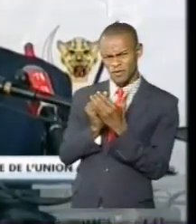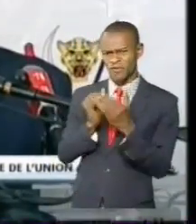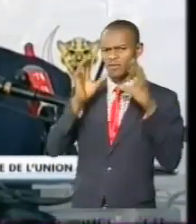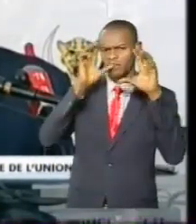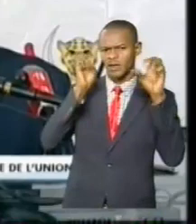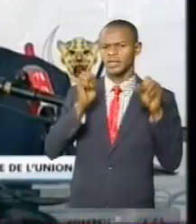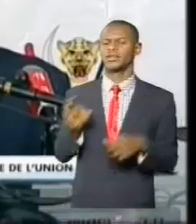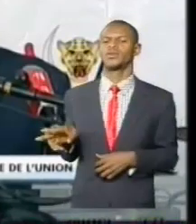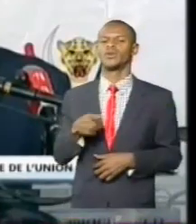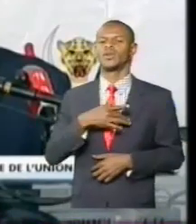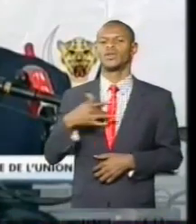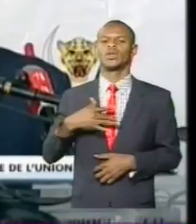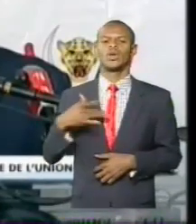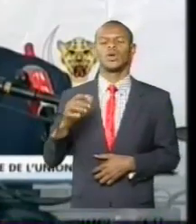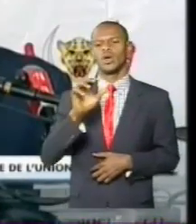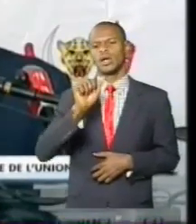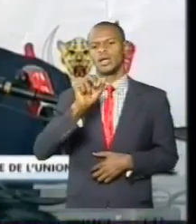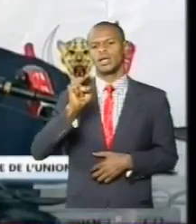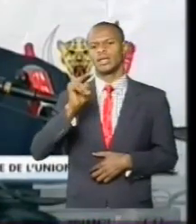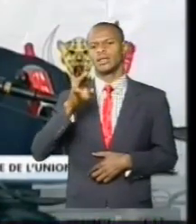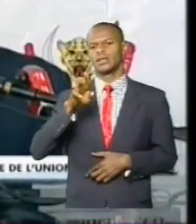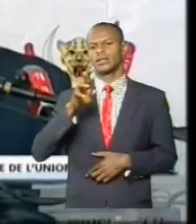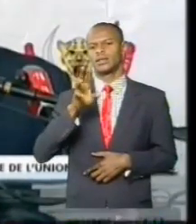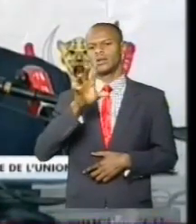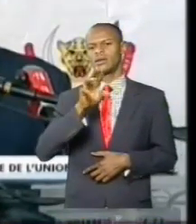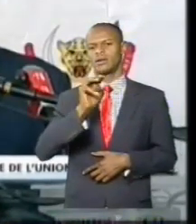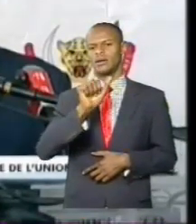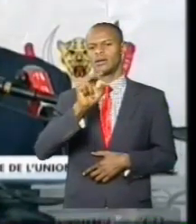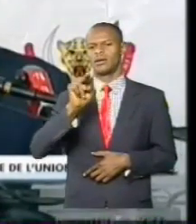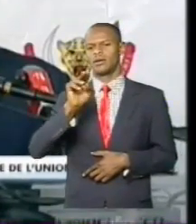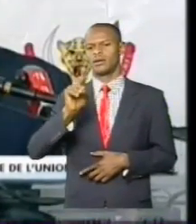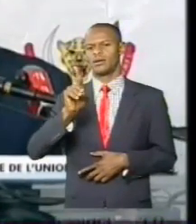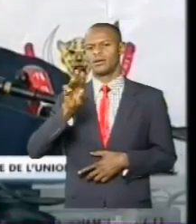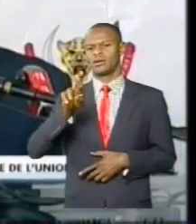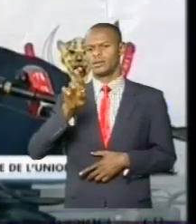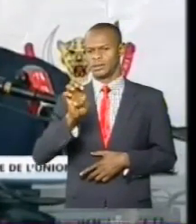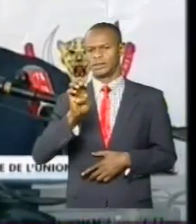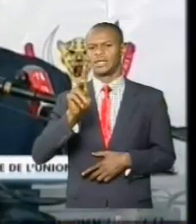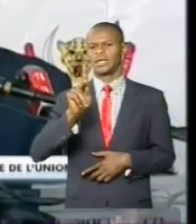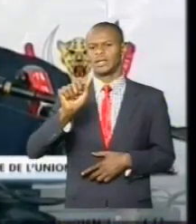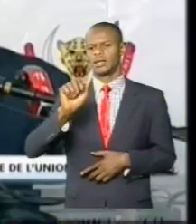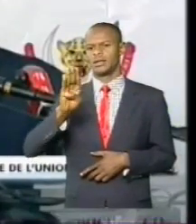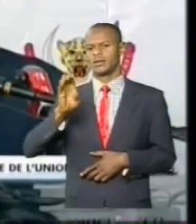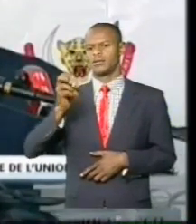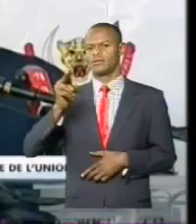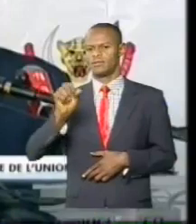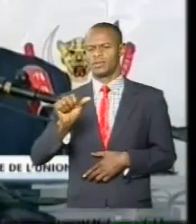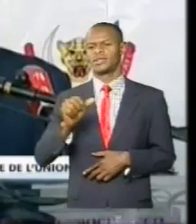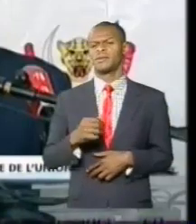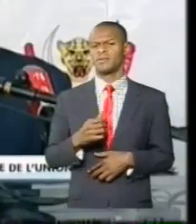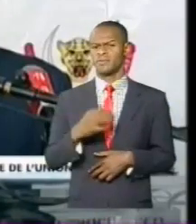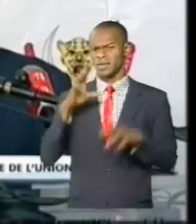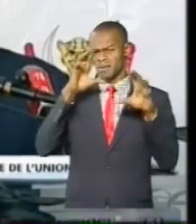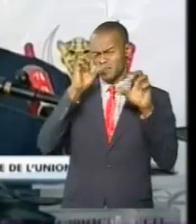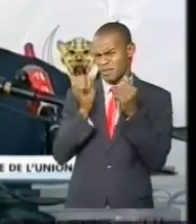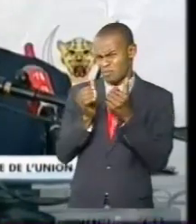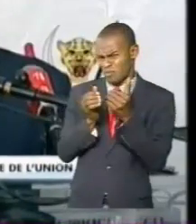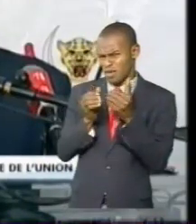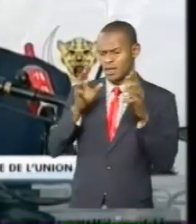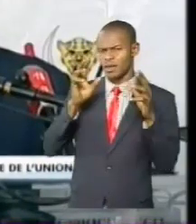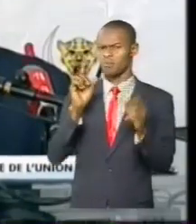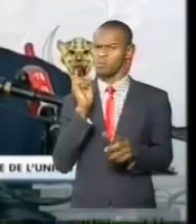André Kabanda Kana. Ministre près le Premier ministre, Madame